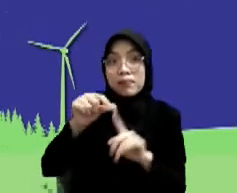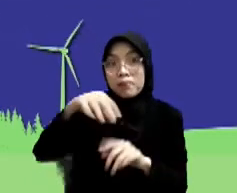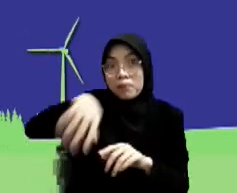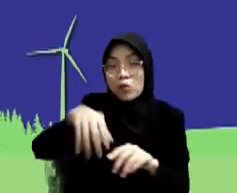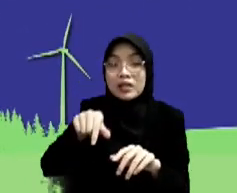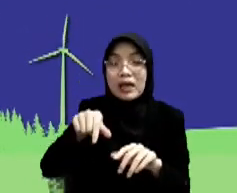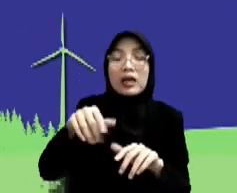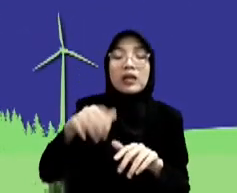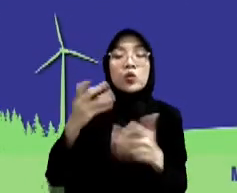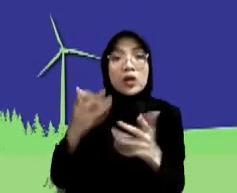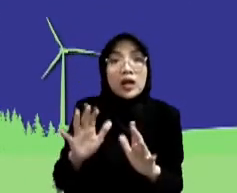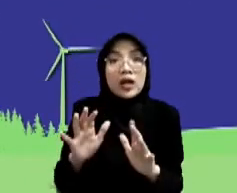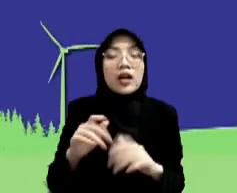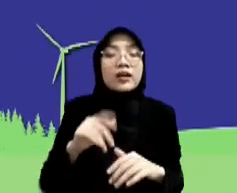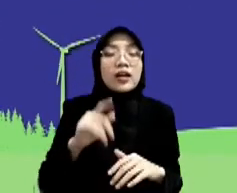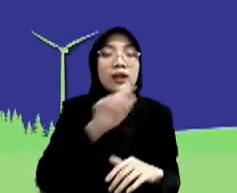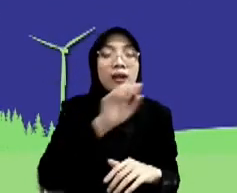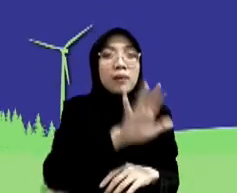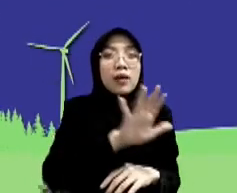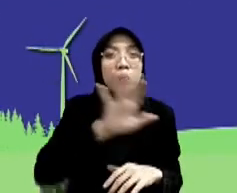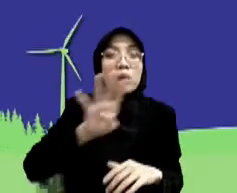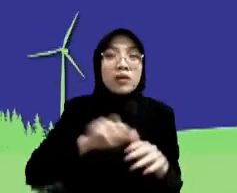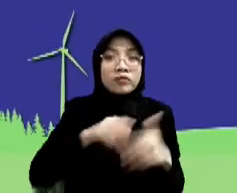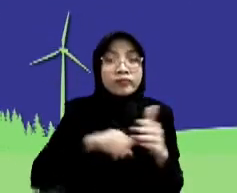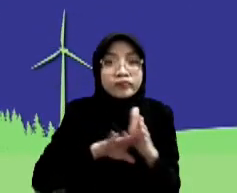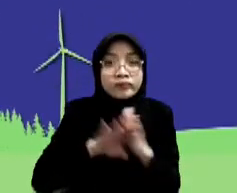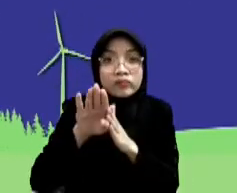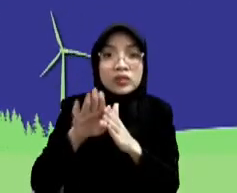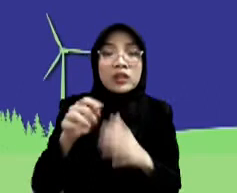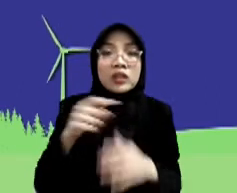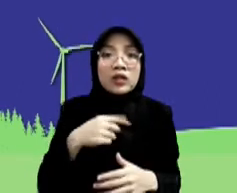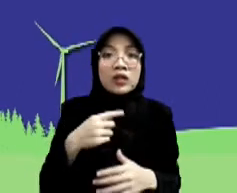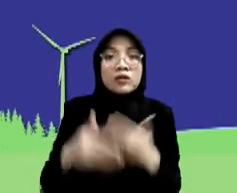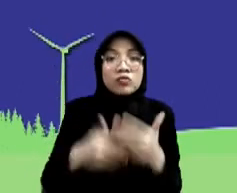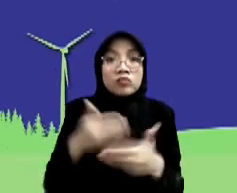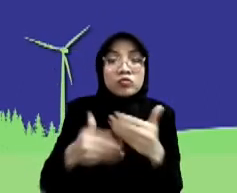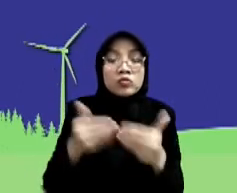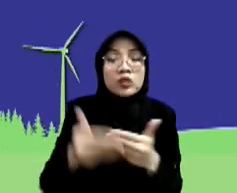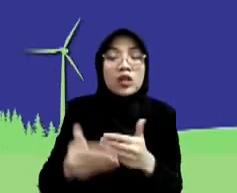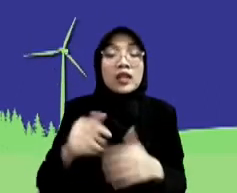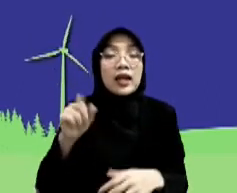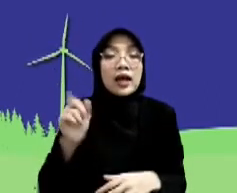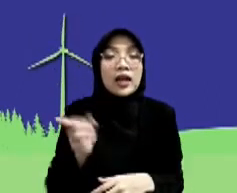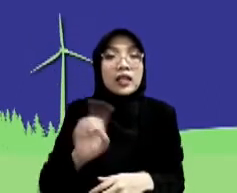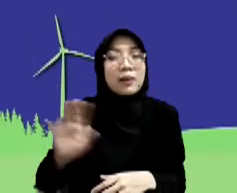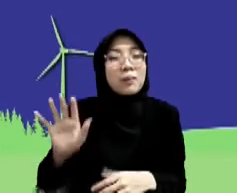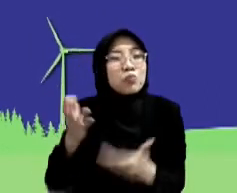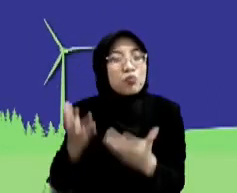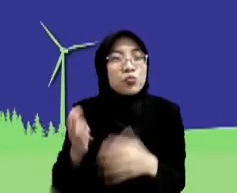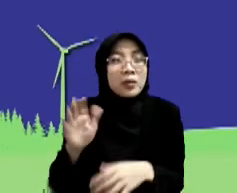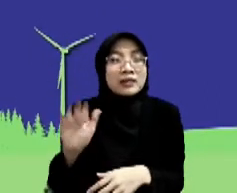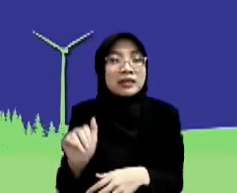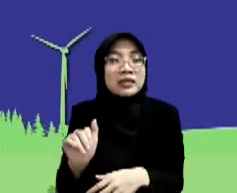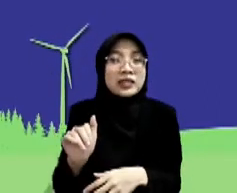eh eh 54 eh progresses jadi ya halfway dan gitu ya another half masih ada mungkin